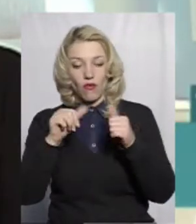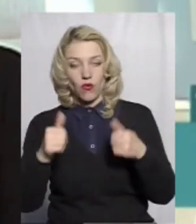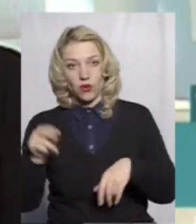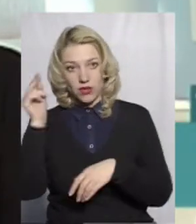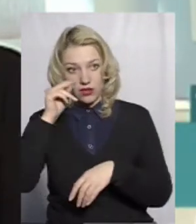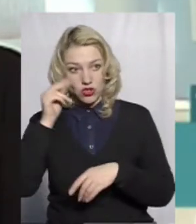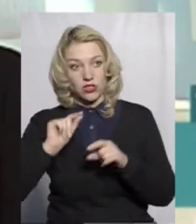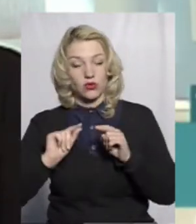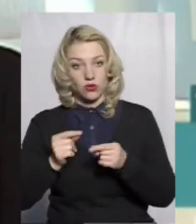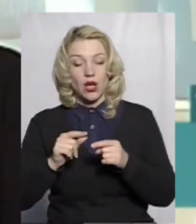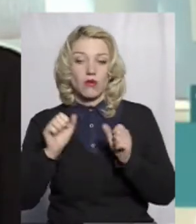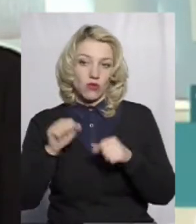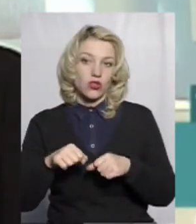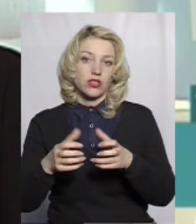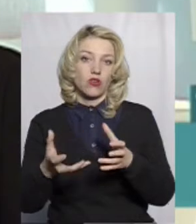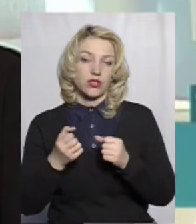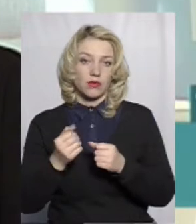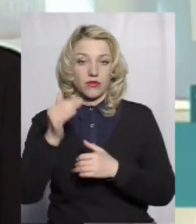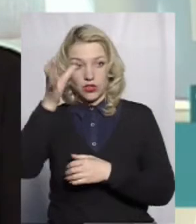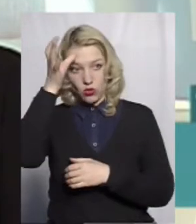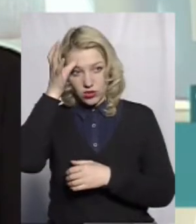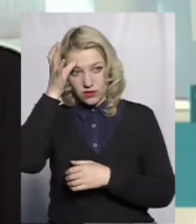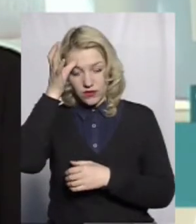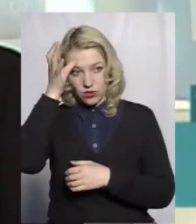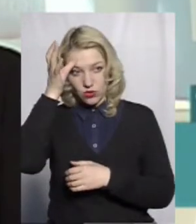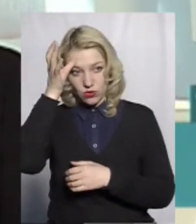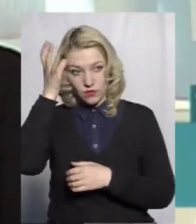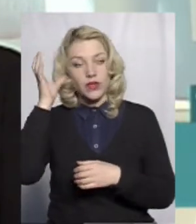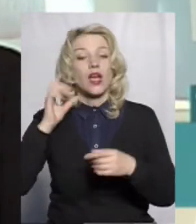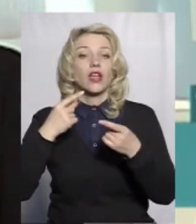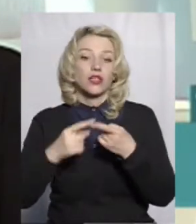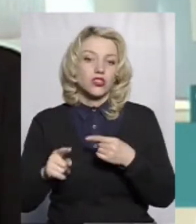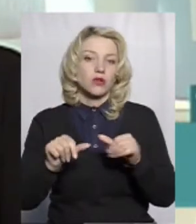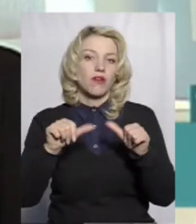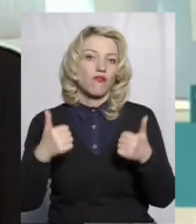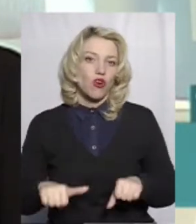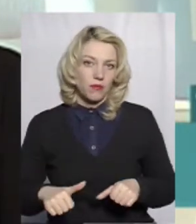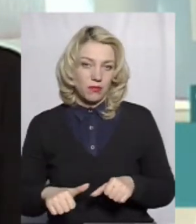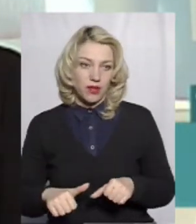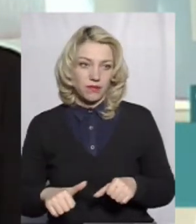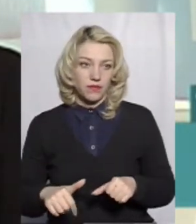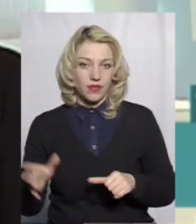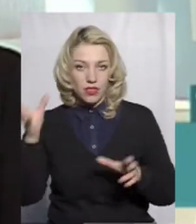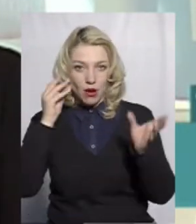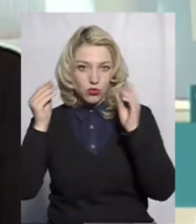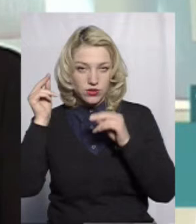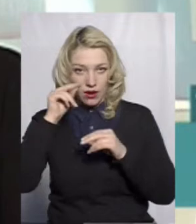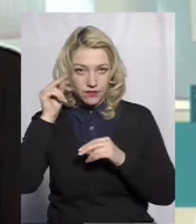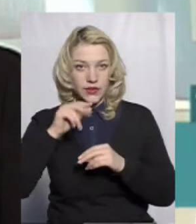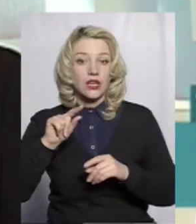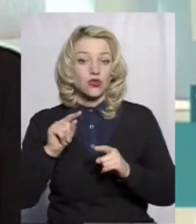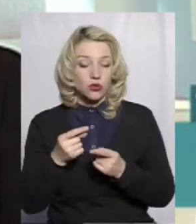навчання, тобто можна отримувати освіту іншими формами її набуття. Тому